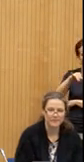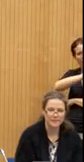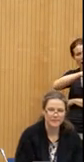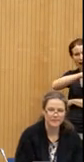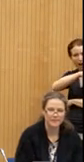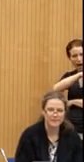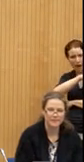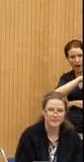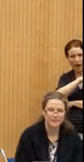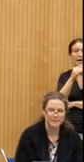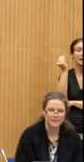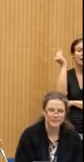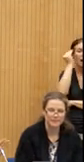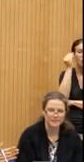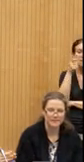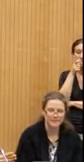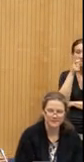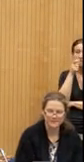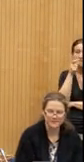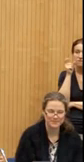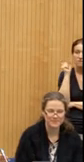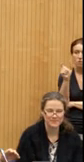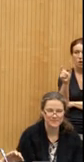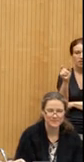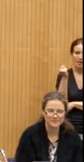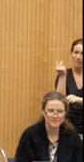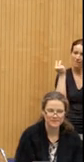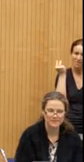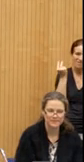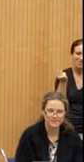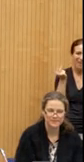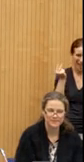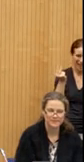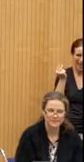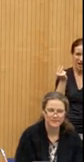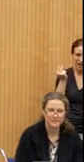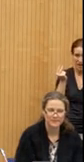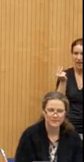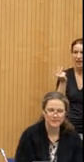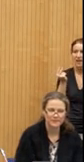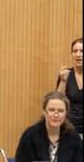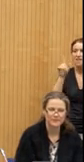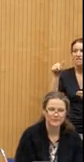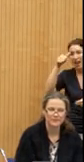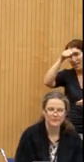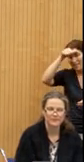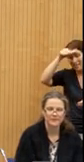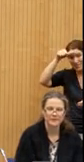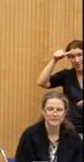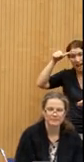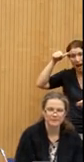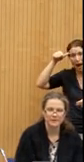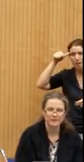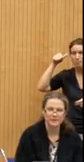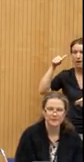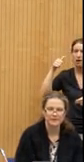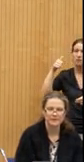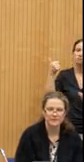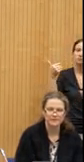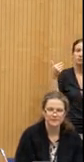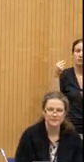die Bezeichnung ist sehr wichtig, weil der Name, wir geben den Dingen oder den